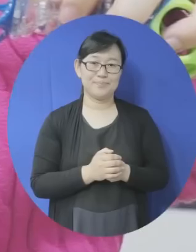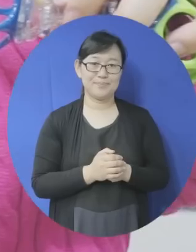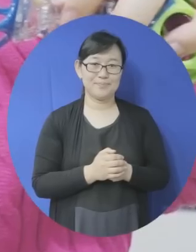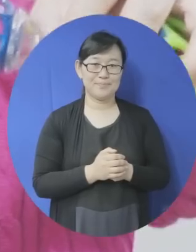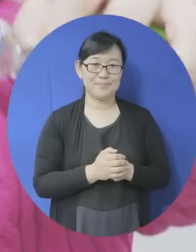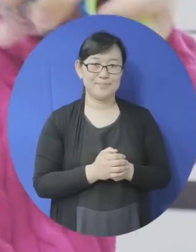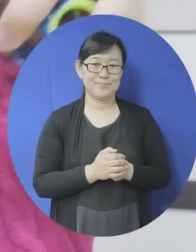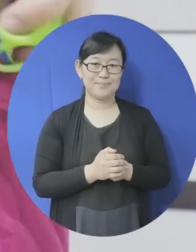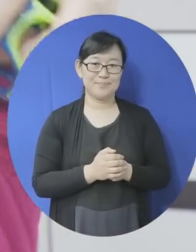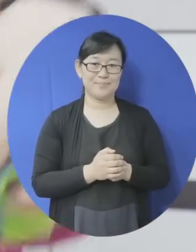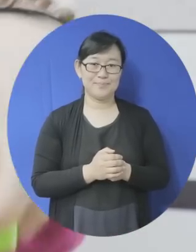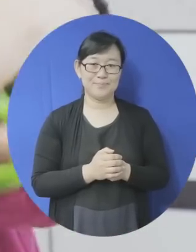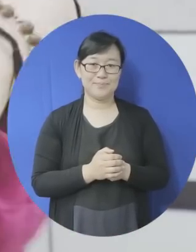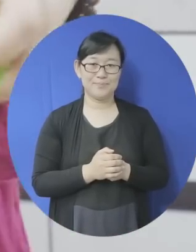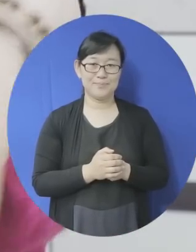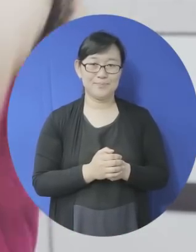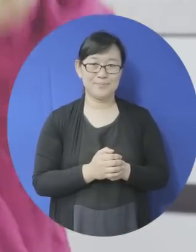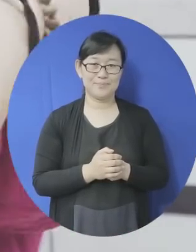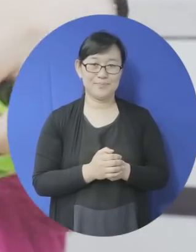같고요.